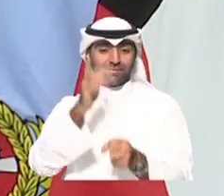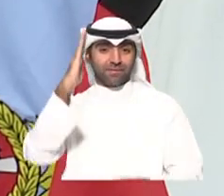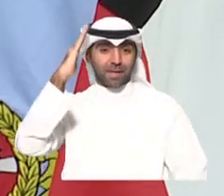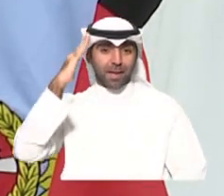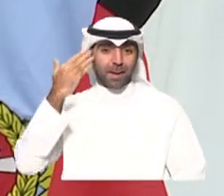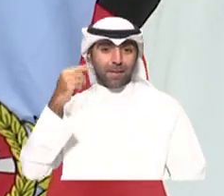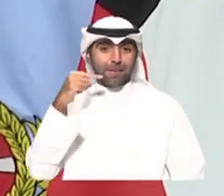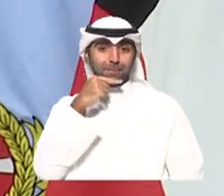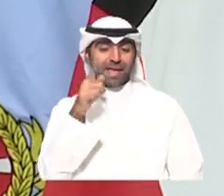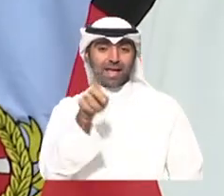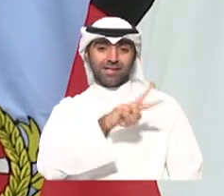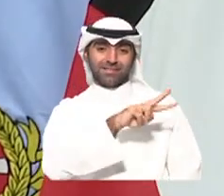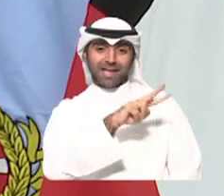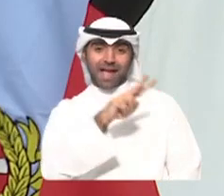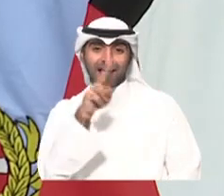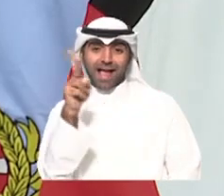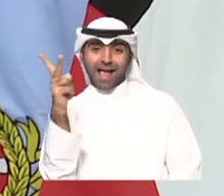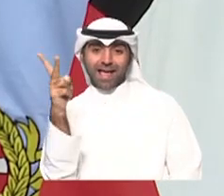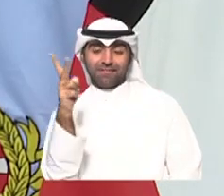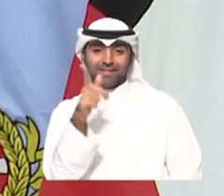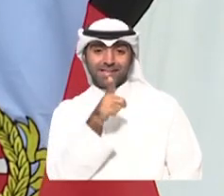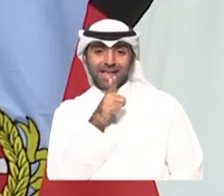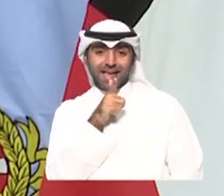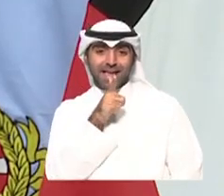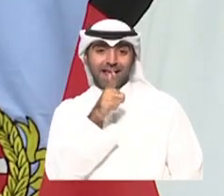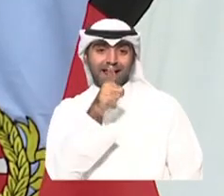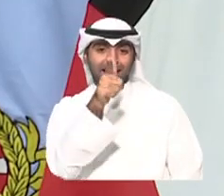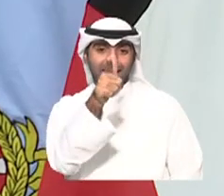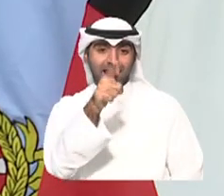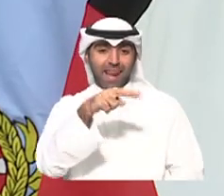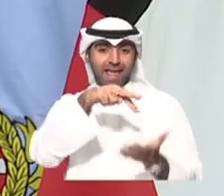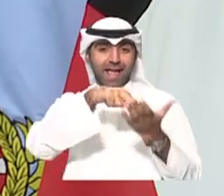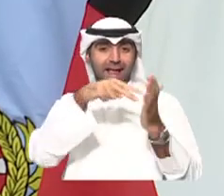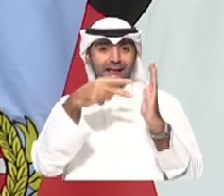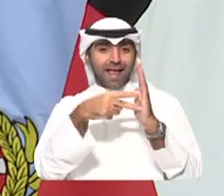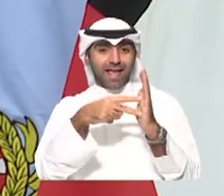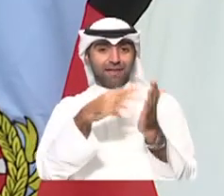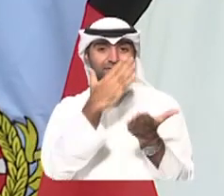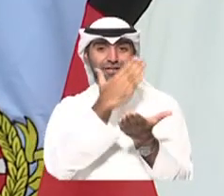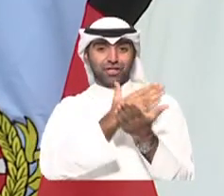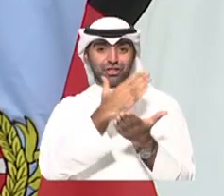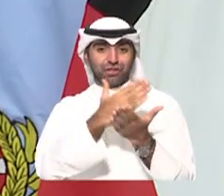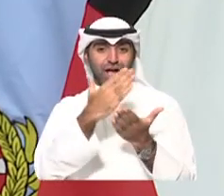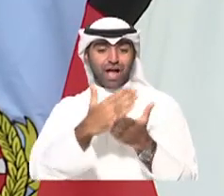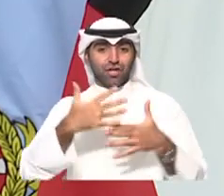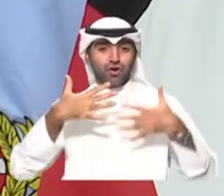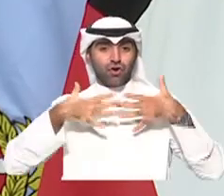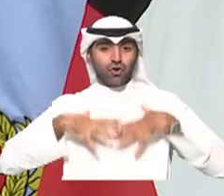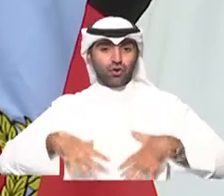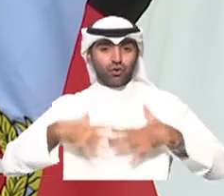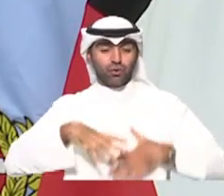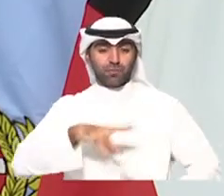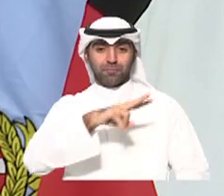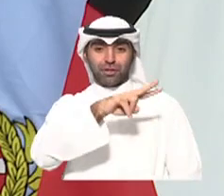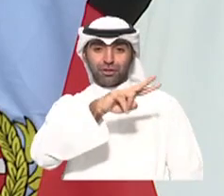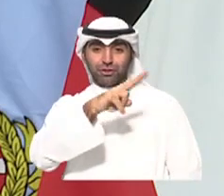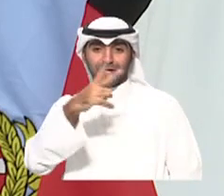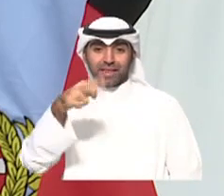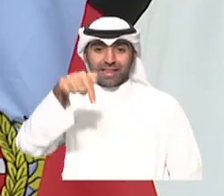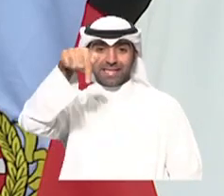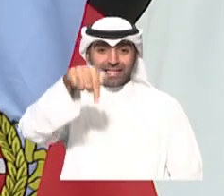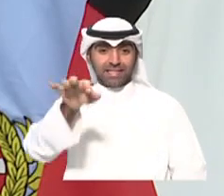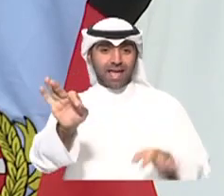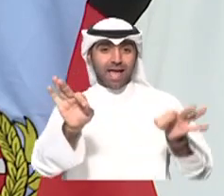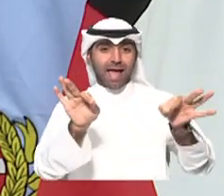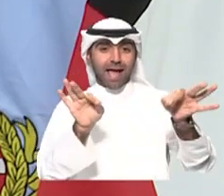تخصصية، هي مهام تخصصية وفقا للتخصصات الحاصلين عليها. بداية الدورة وفقا ما هو الخطة المعمولة،